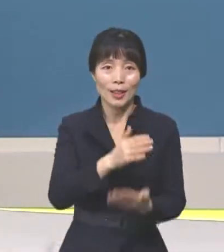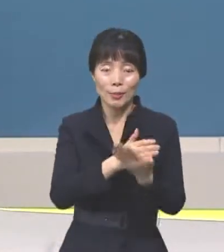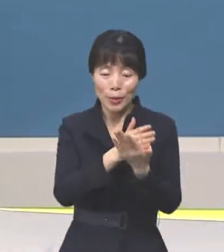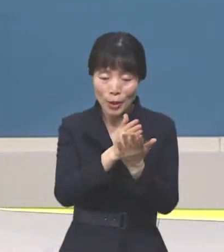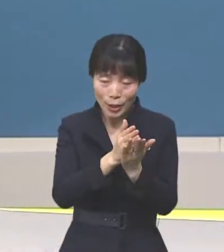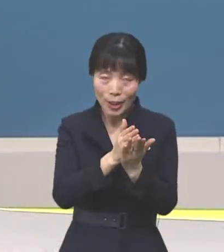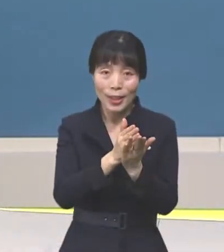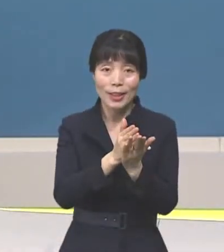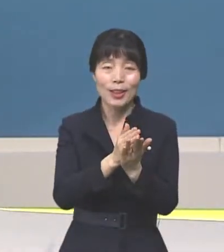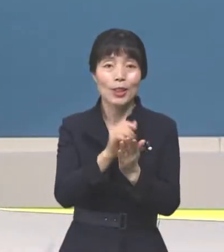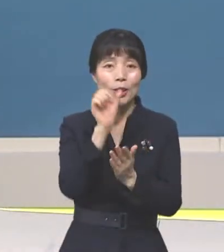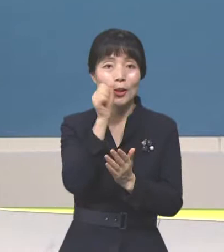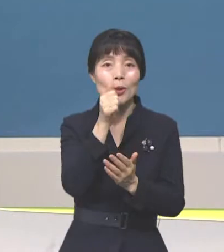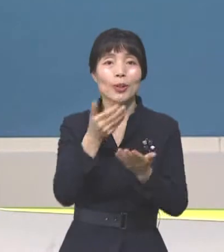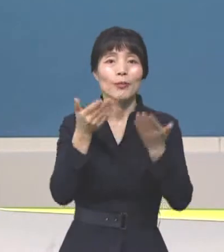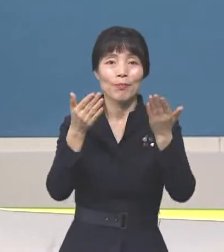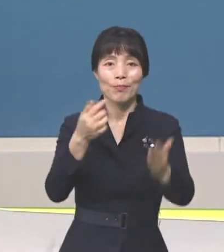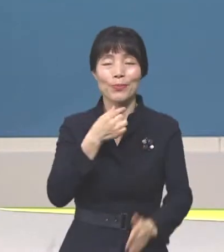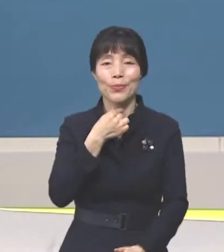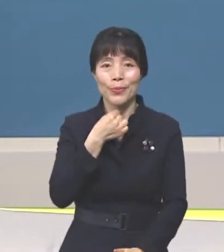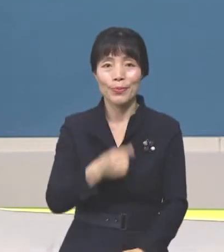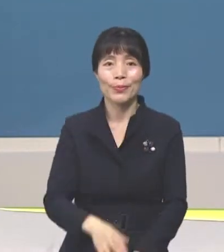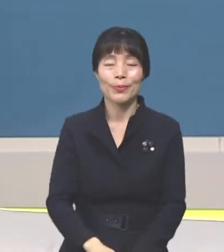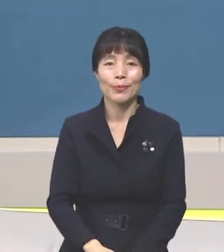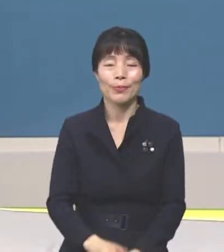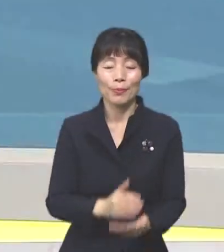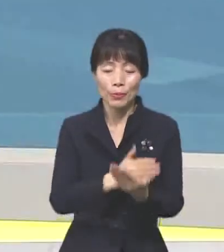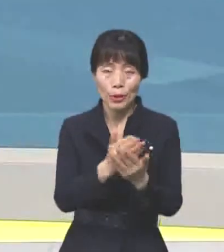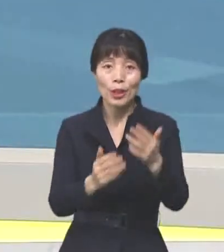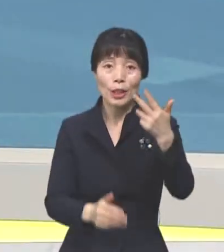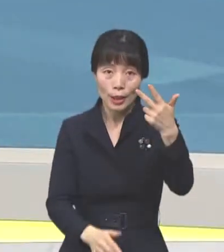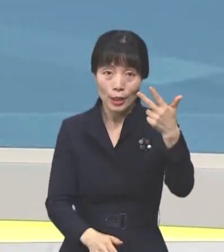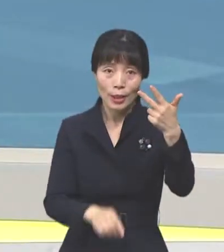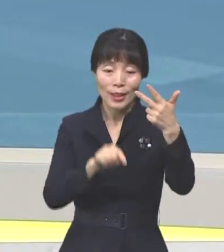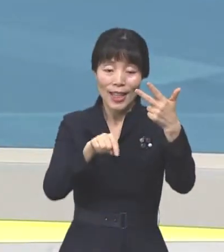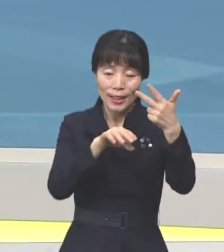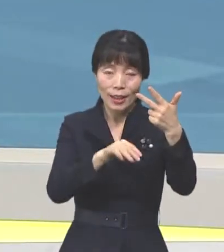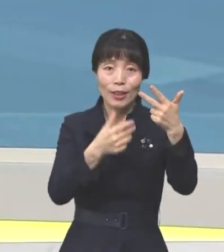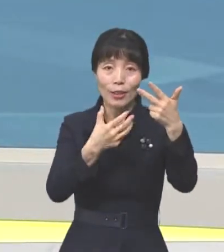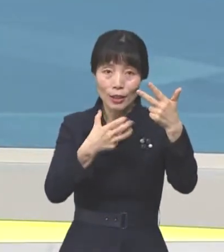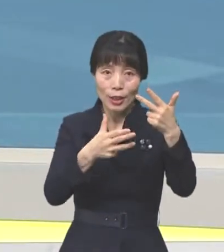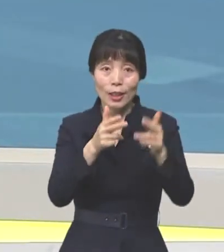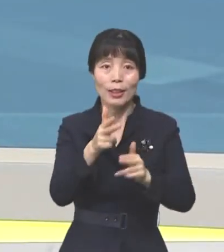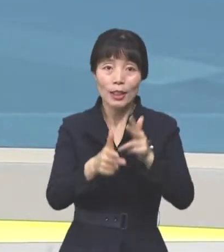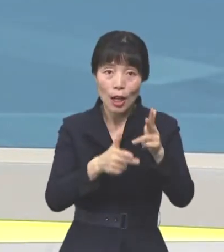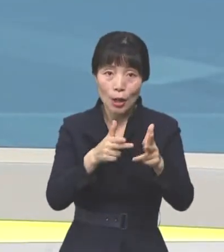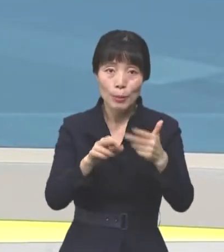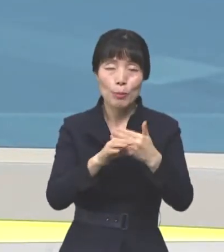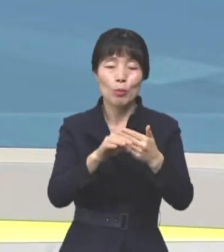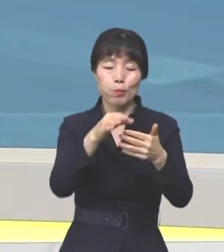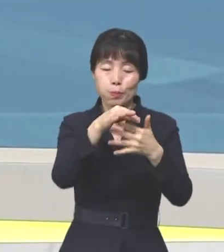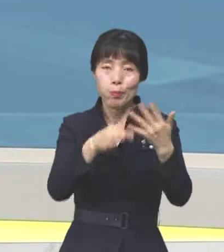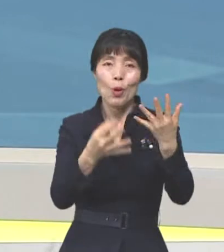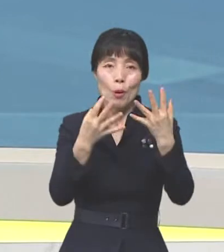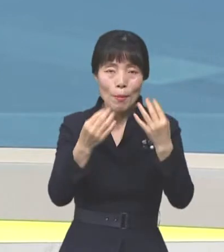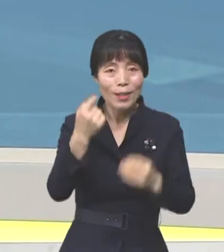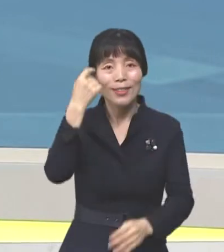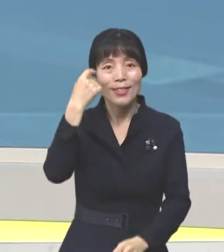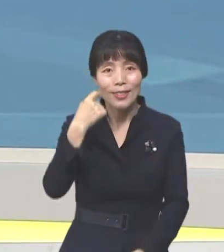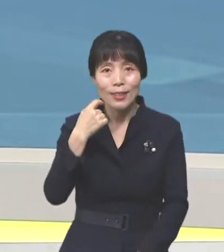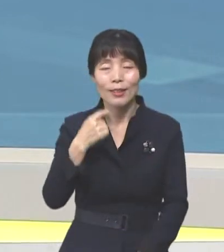정책과 제도를 소개해드리고자 합니다. 네, 7개 분야 88개 사업이면 참 많은 것 같은데 먼저 네.